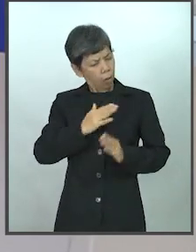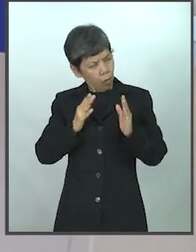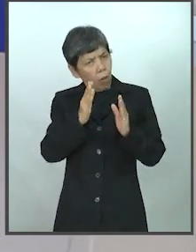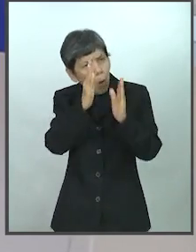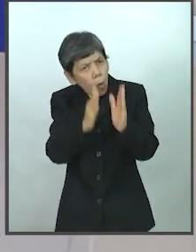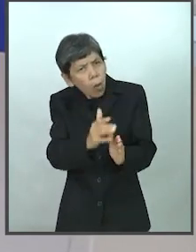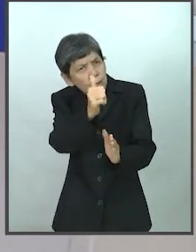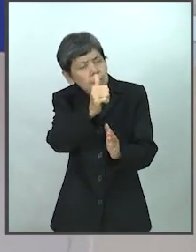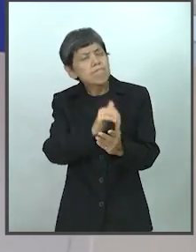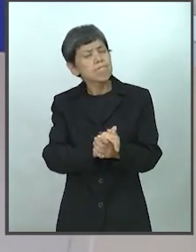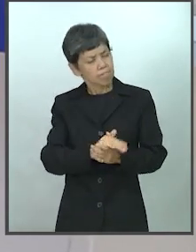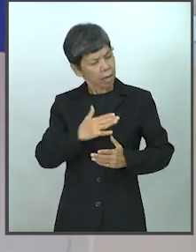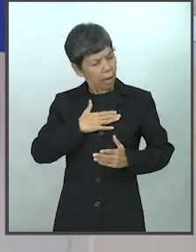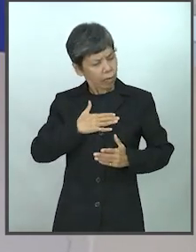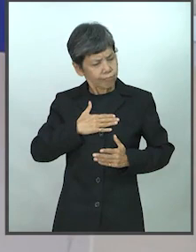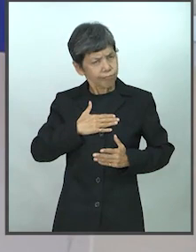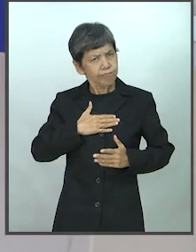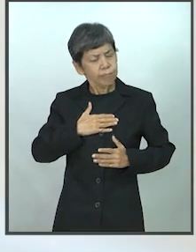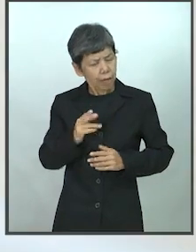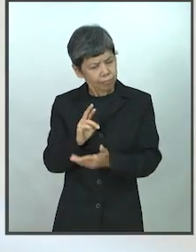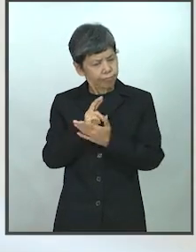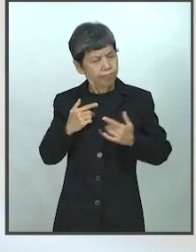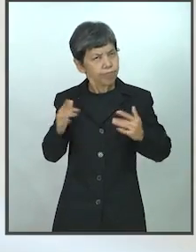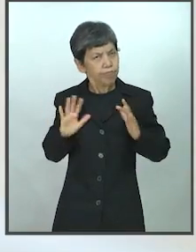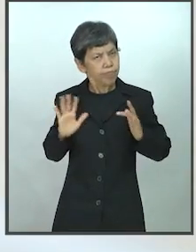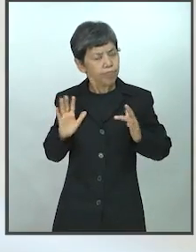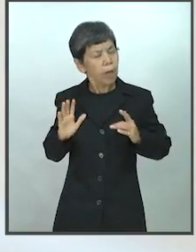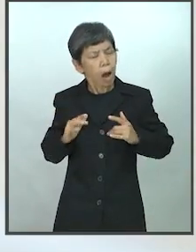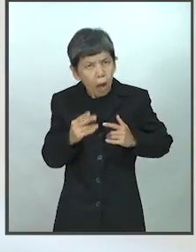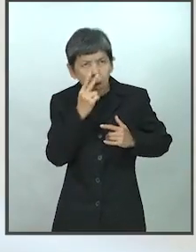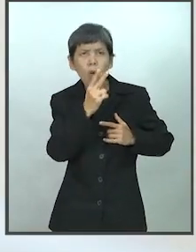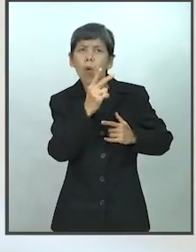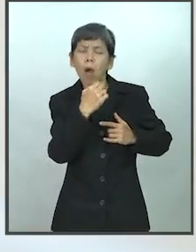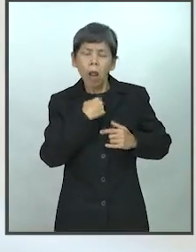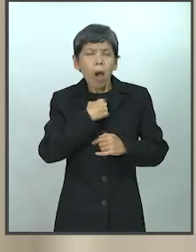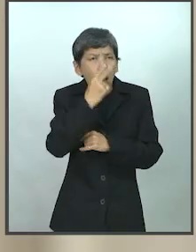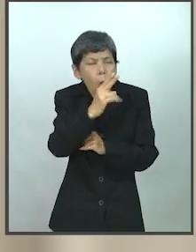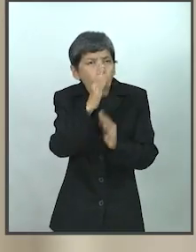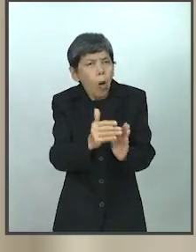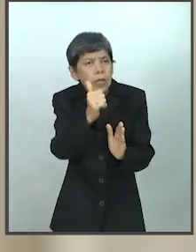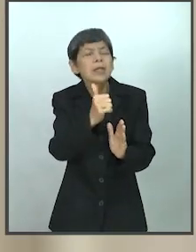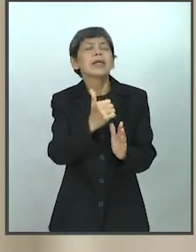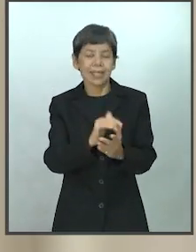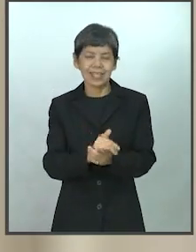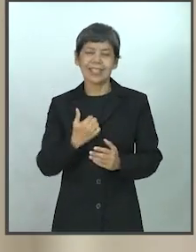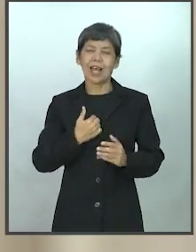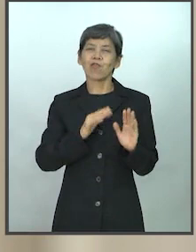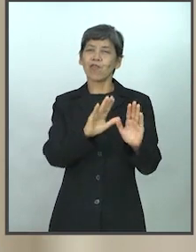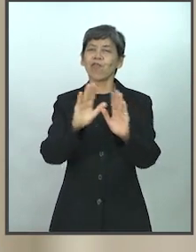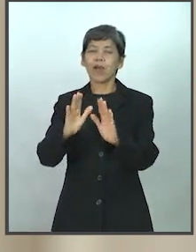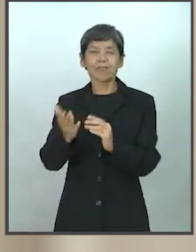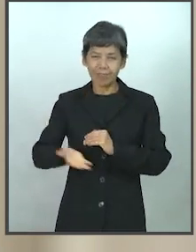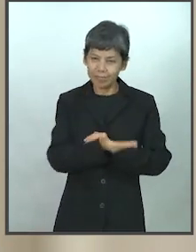เนี่ยแม้ตัวเองไม่ได้คาดหวังว่าจะต้องได้รับสิ่งตอบแทนนะ ครับ แต่ก็มีคนเห็นก็ฝากถึง